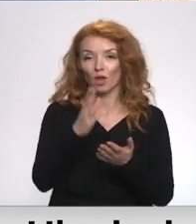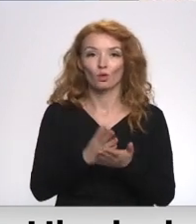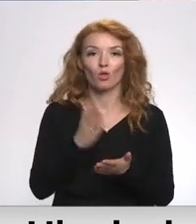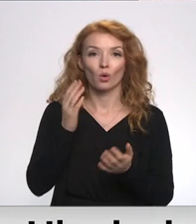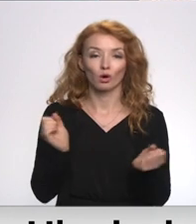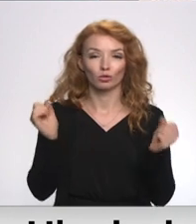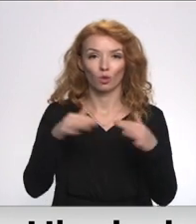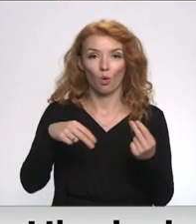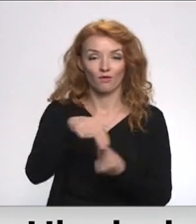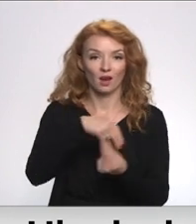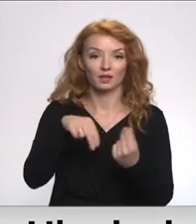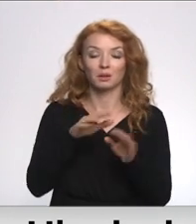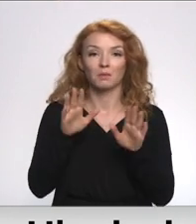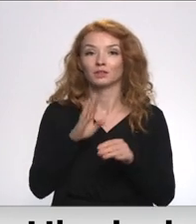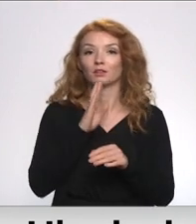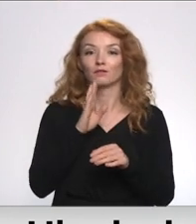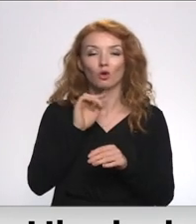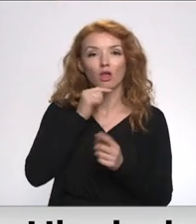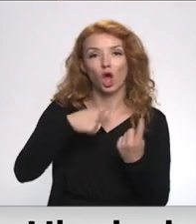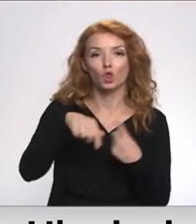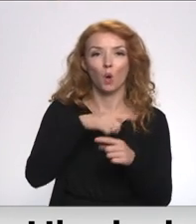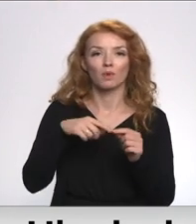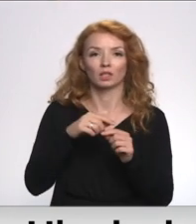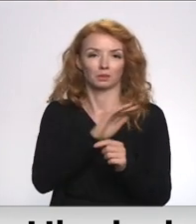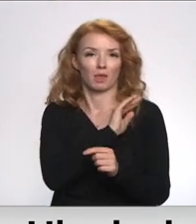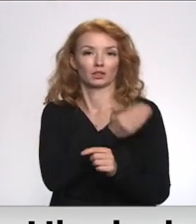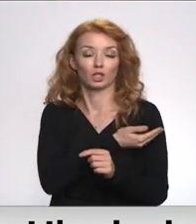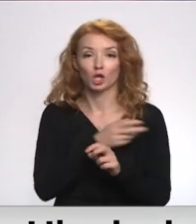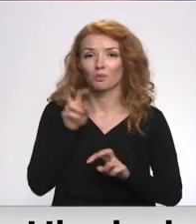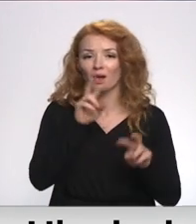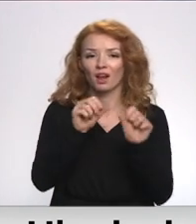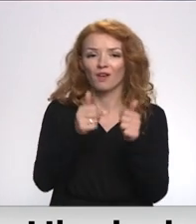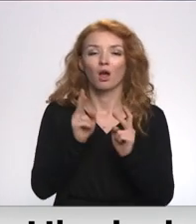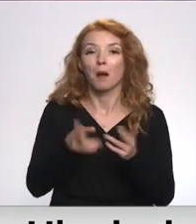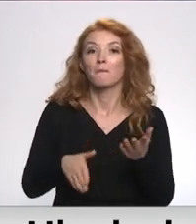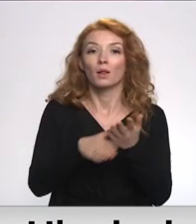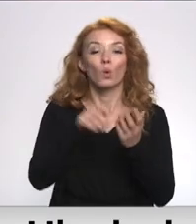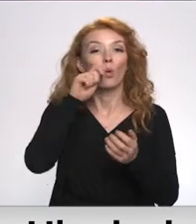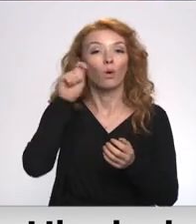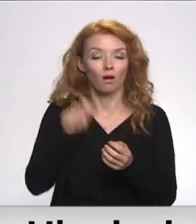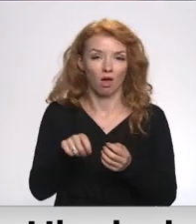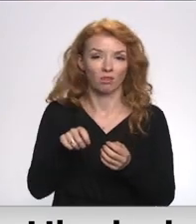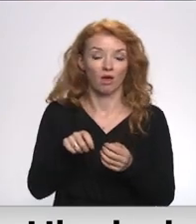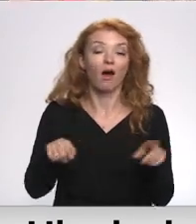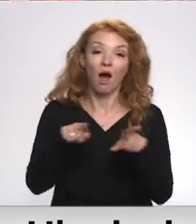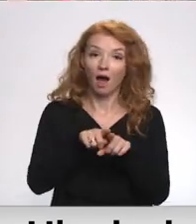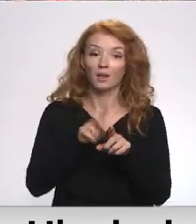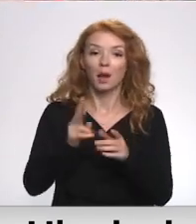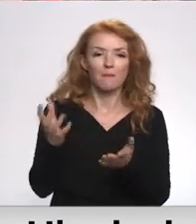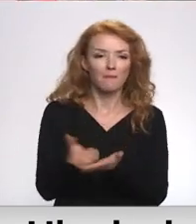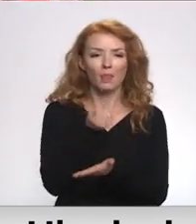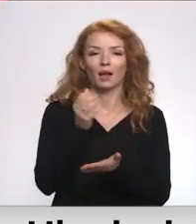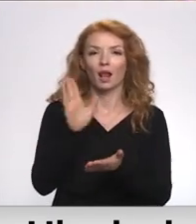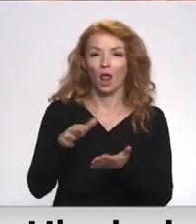notiekošajā konferencē par sieviešu ekonomikas spēcināšanu meklēja veidus, kā palīdzēt tieši Ukrainai, kā arī kā panākt,